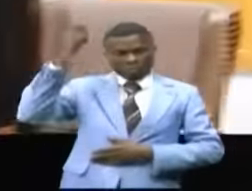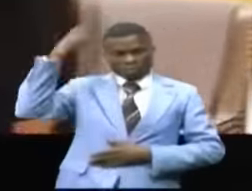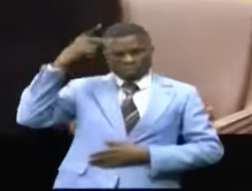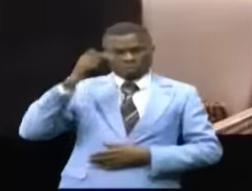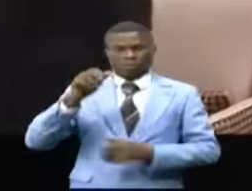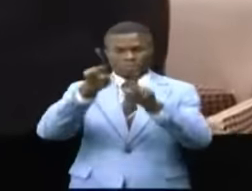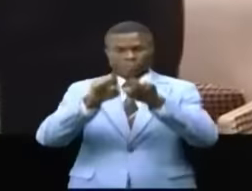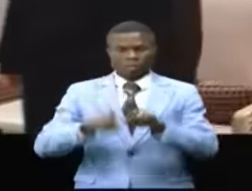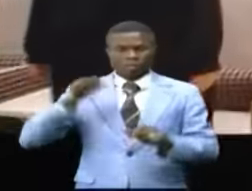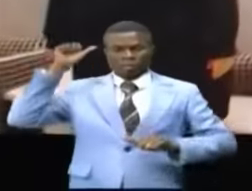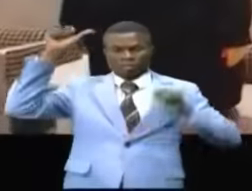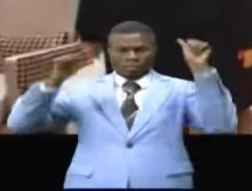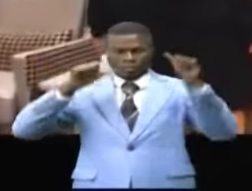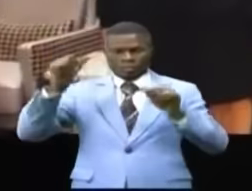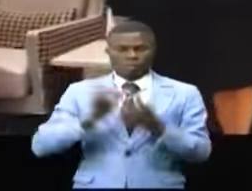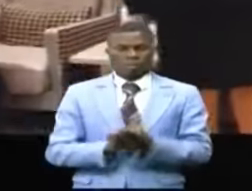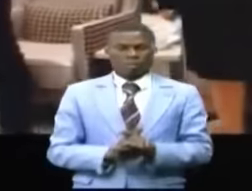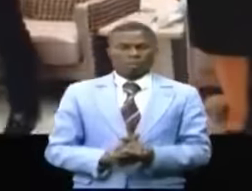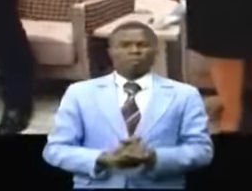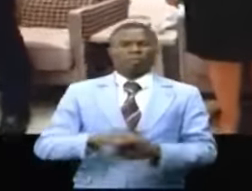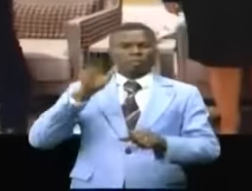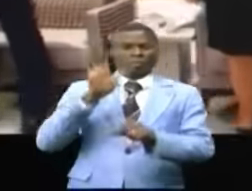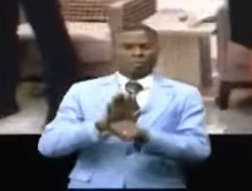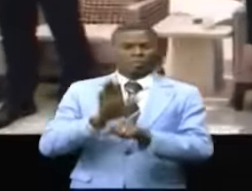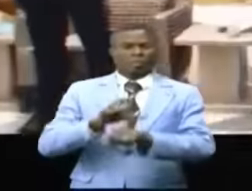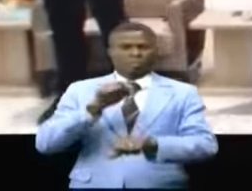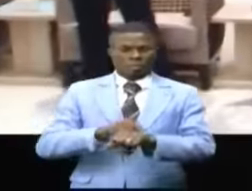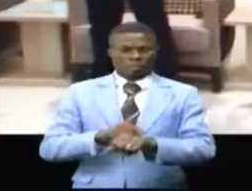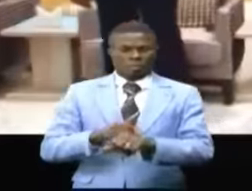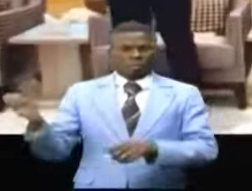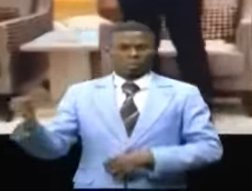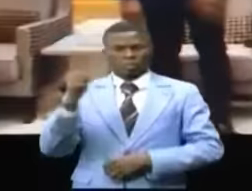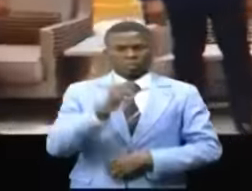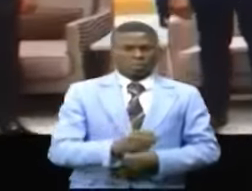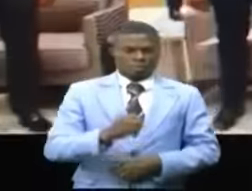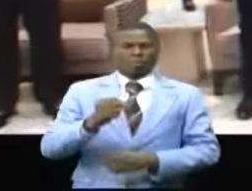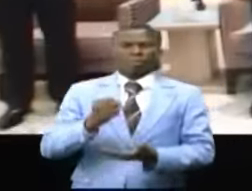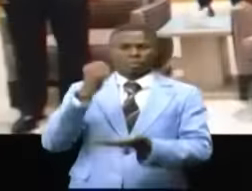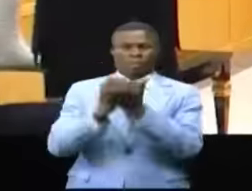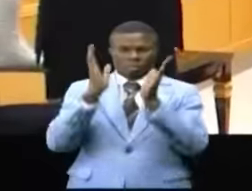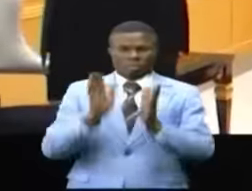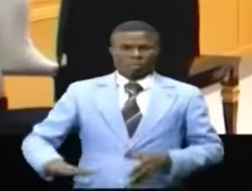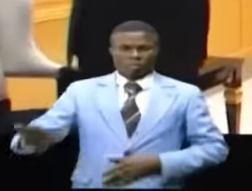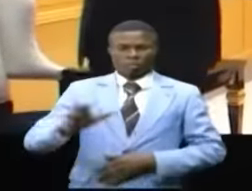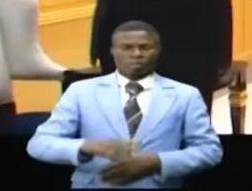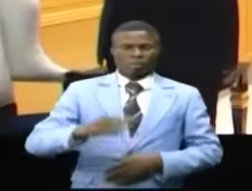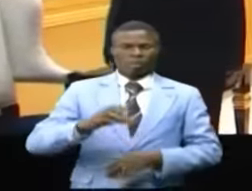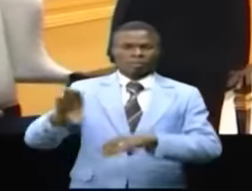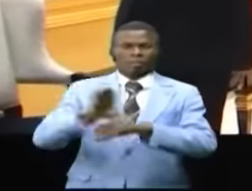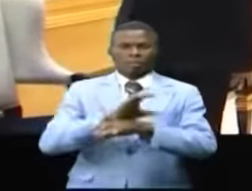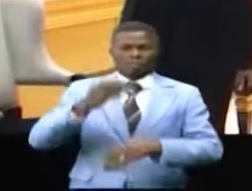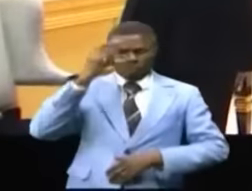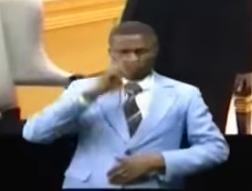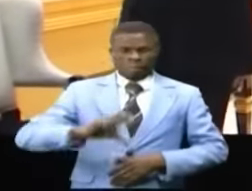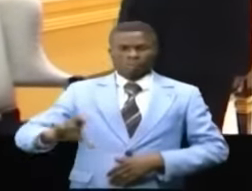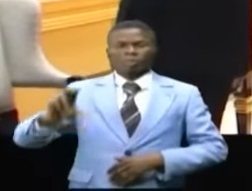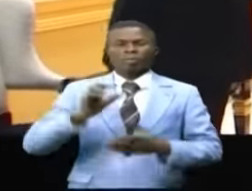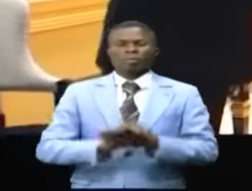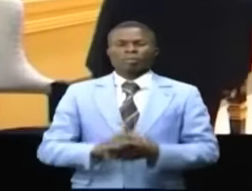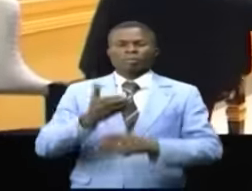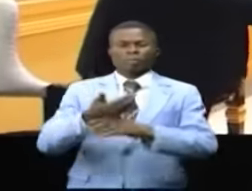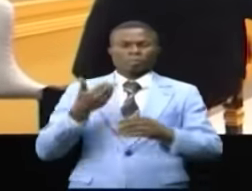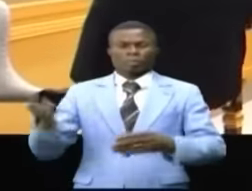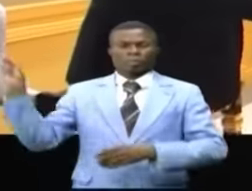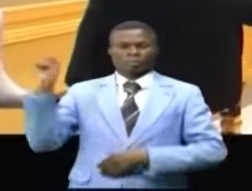théâtre. Il a été plusieurs fois ambassadeur de différents pays d'Afrique, dont la Côte d'Ivoire, dernier pays avant d'être accrédité